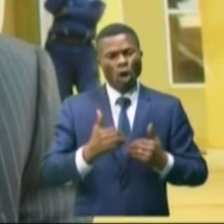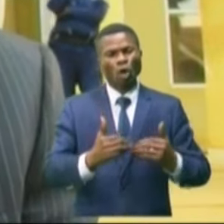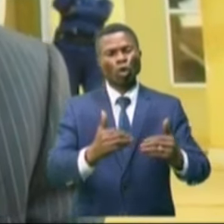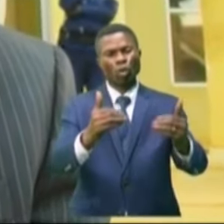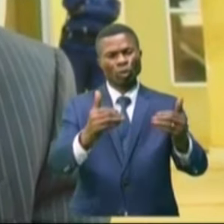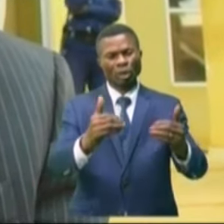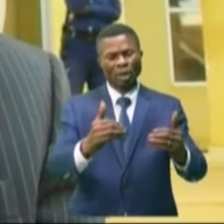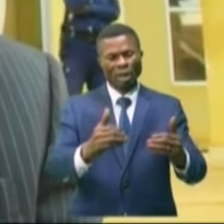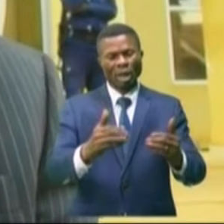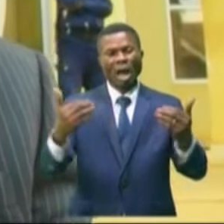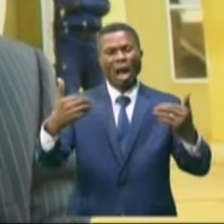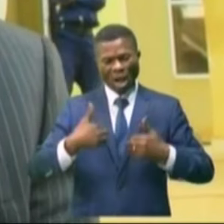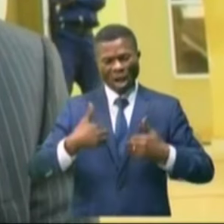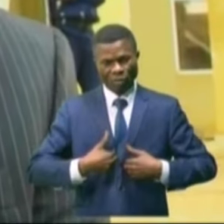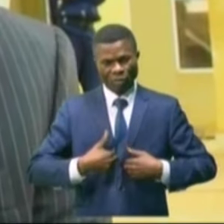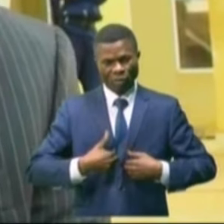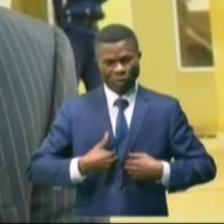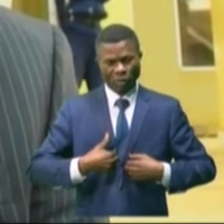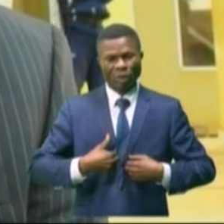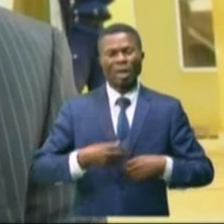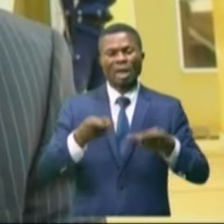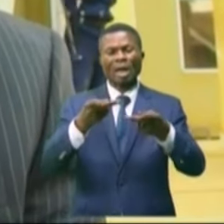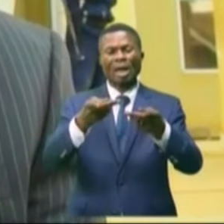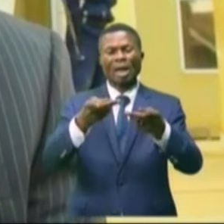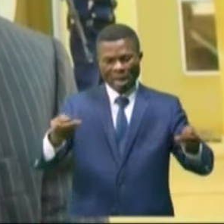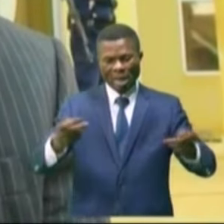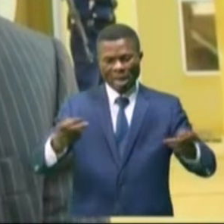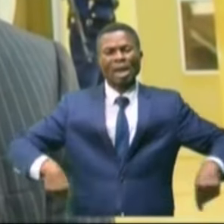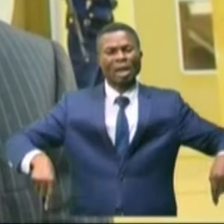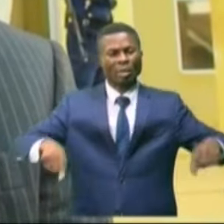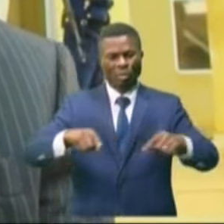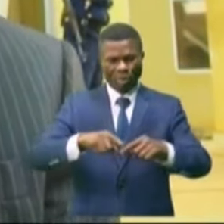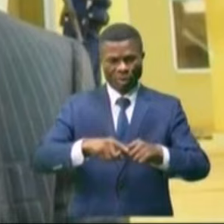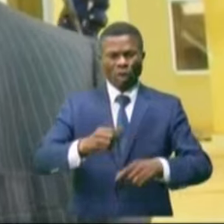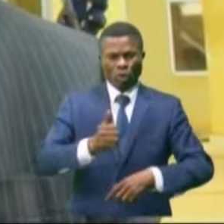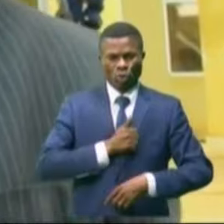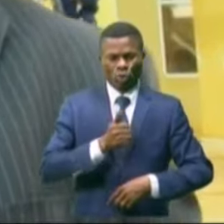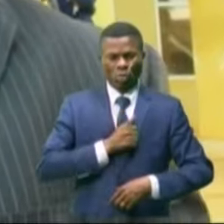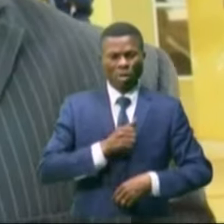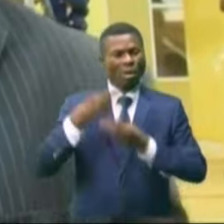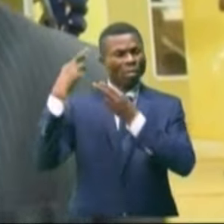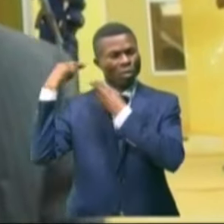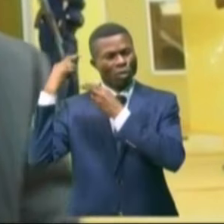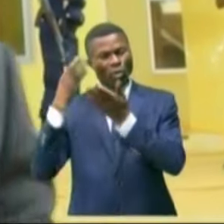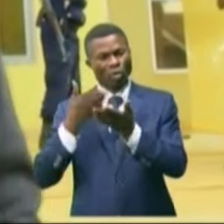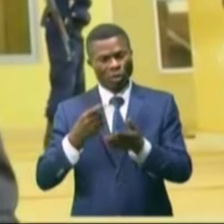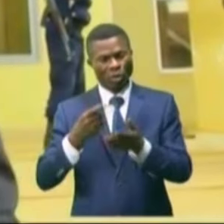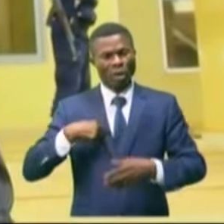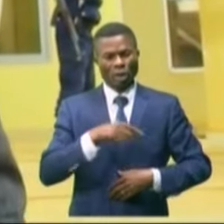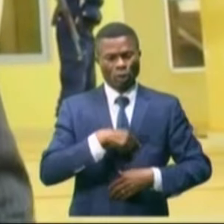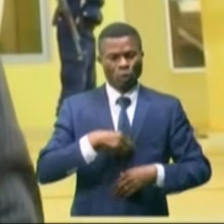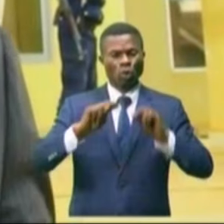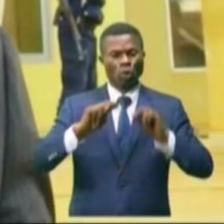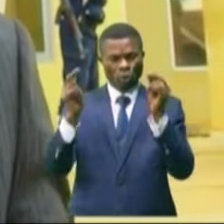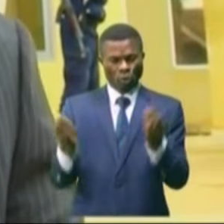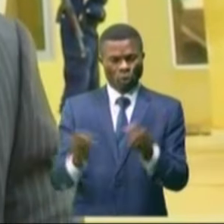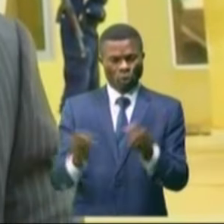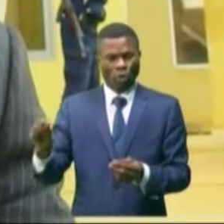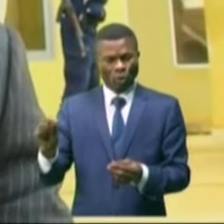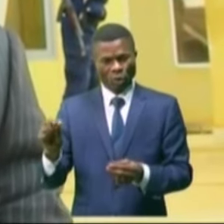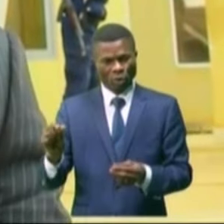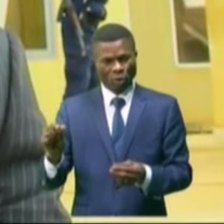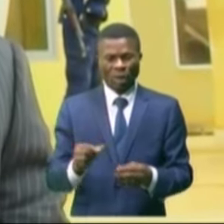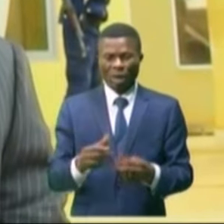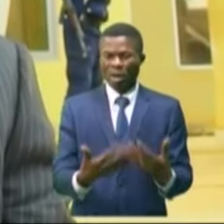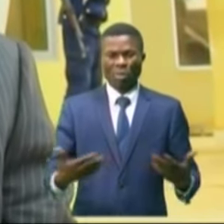comment avoir une concession, une parcelle de notre radio. Eh bien, vous savez que nous sommes une génération juvénile. Nous